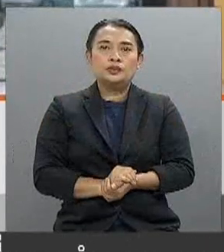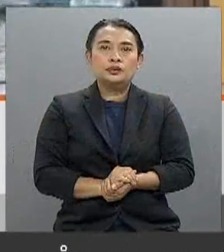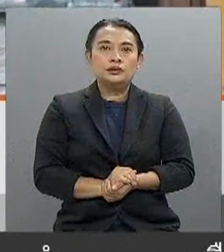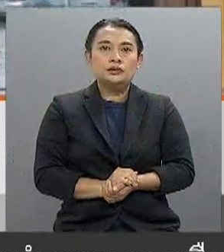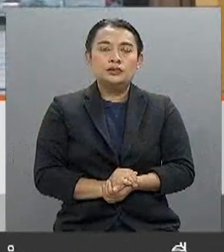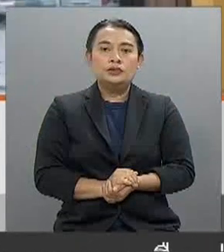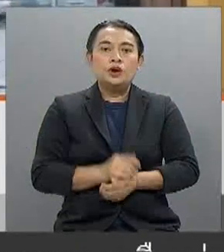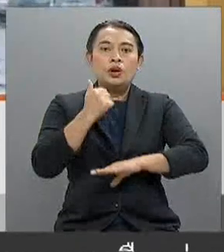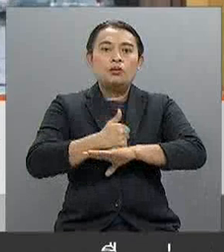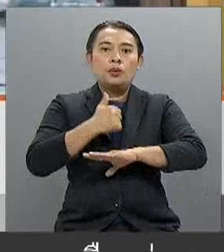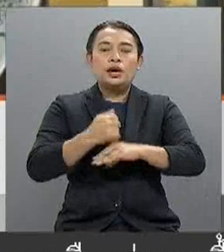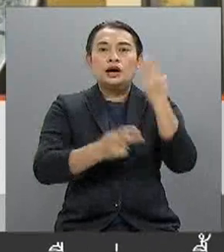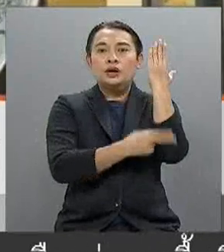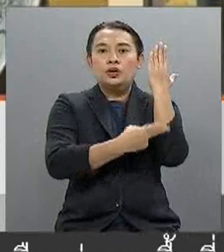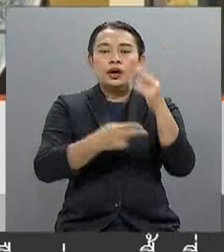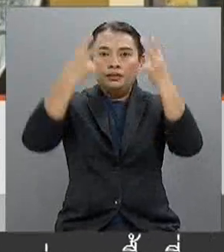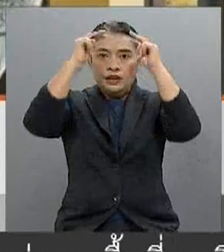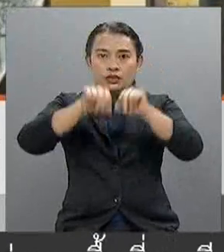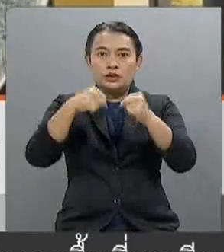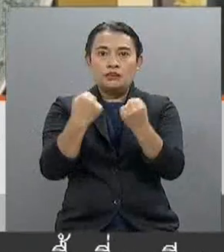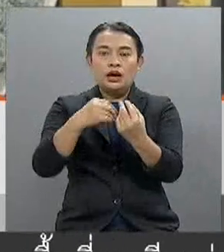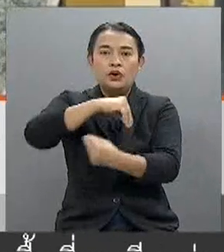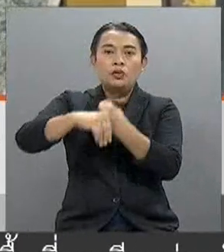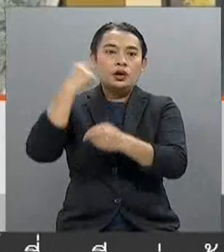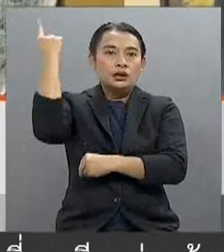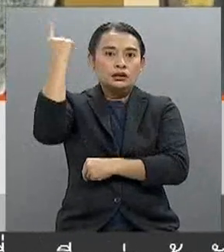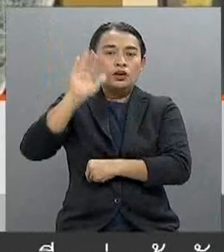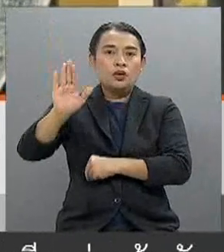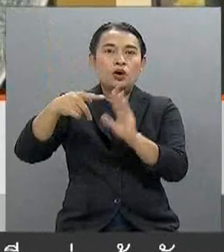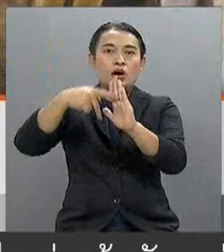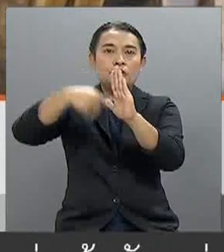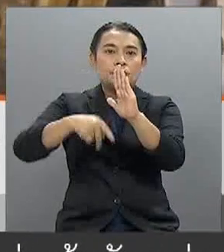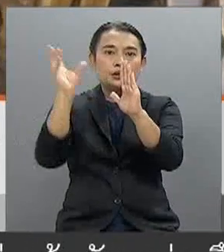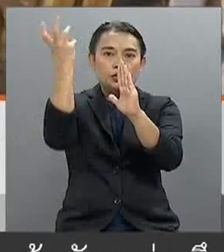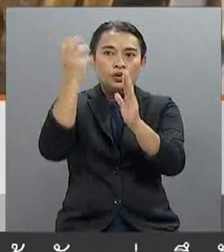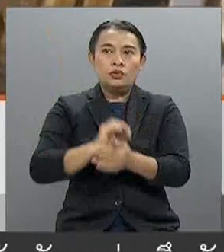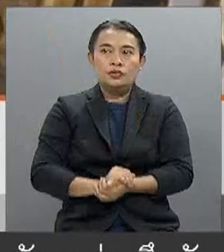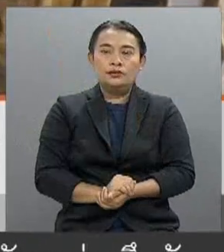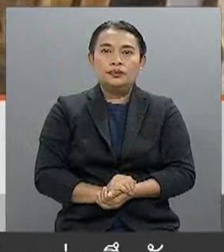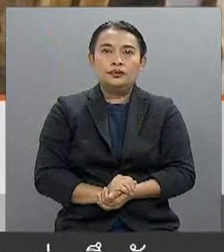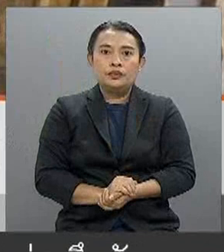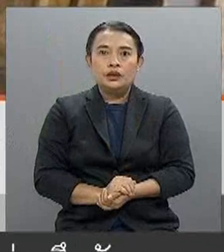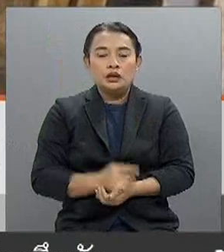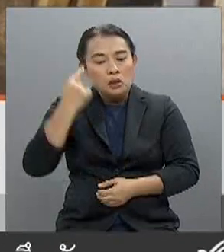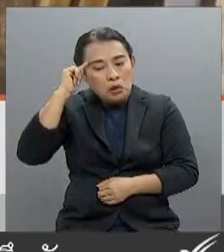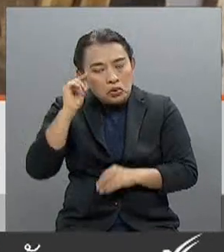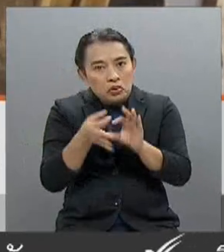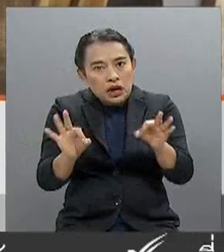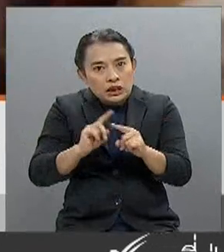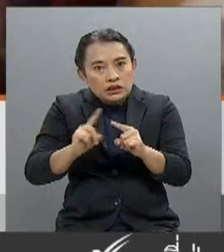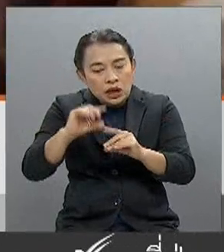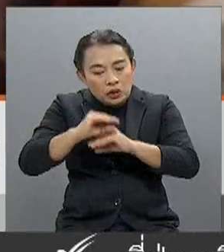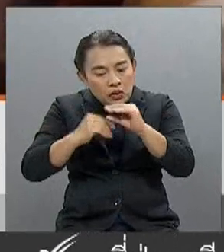รมและนายกสมาคมธุรกิจการท่องเที่ยวจังหวัดพิษณุโลกเปิดเผยว่าแม้ยังไม่ทราบรายละเอียดของโครงการเที่ยวปันสุข